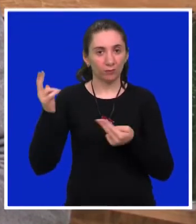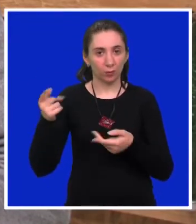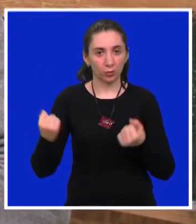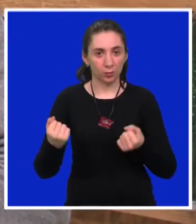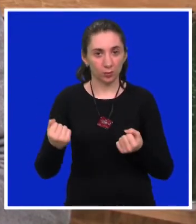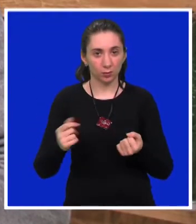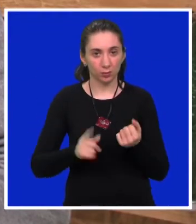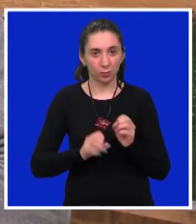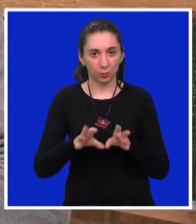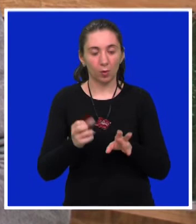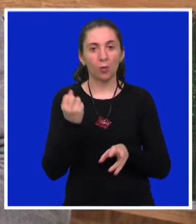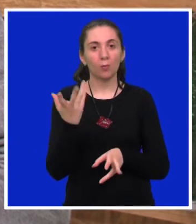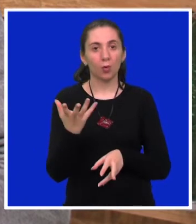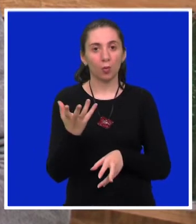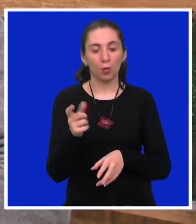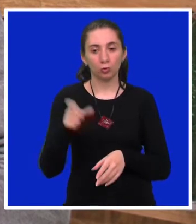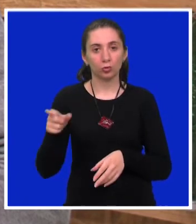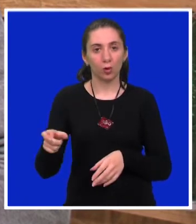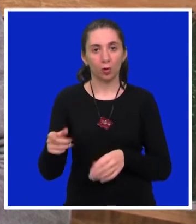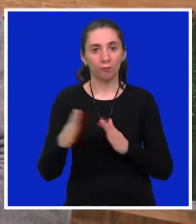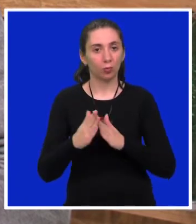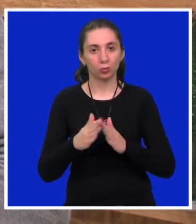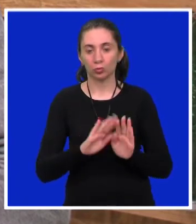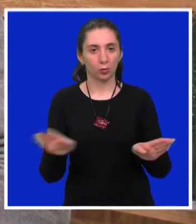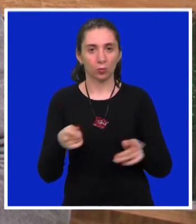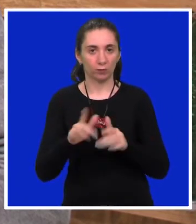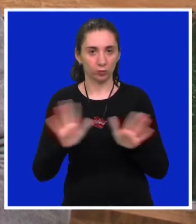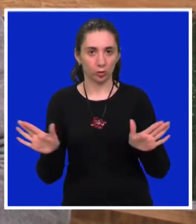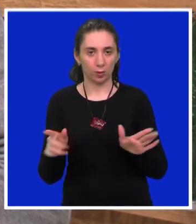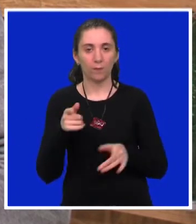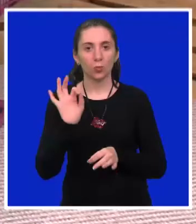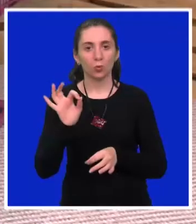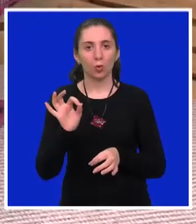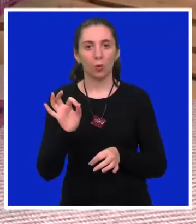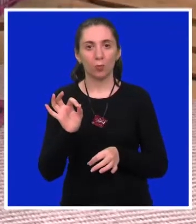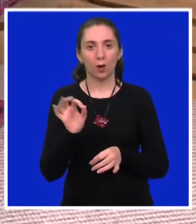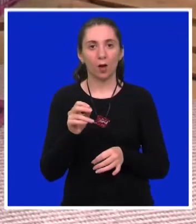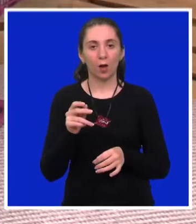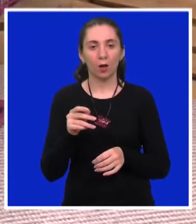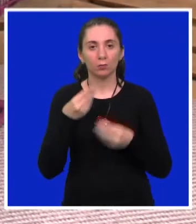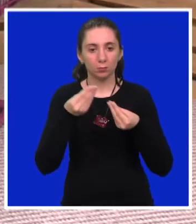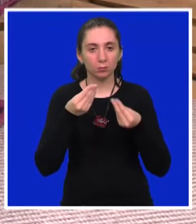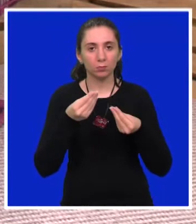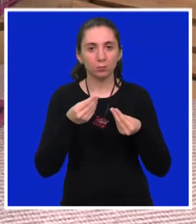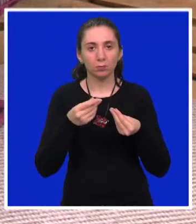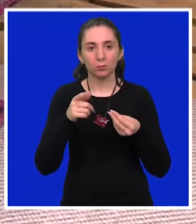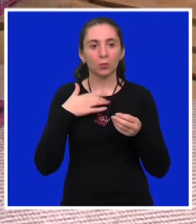odvoza otpada po broju članova kućanstva. I to je dobra vijest za velike obitelji,